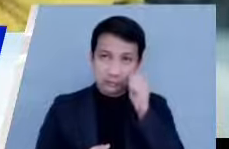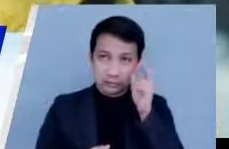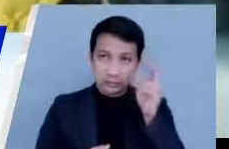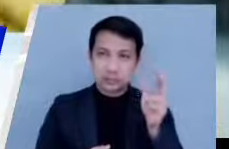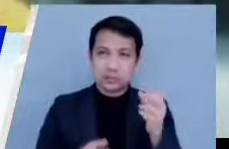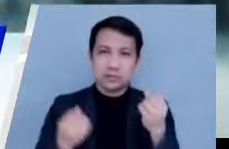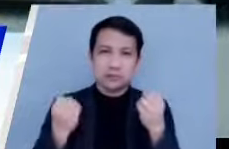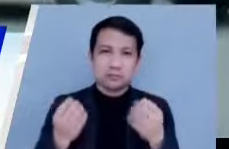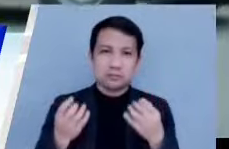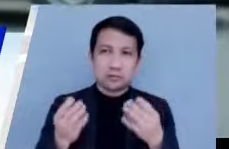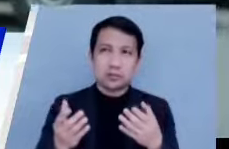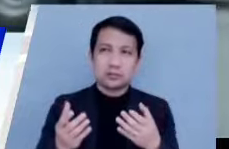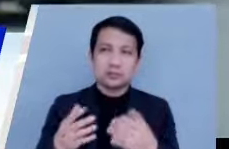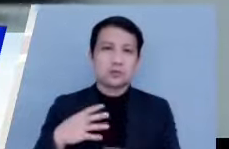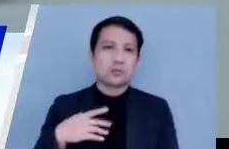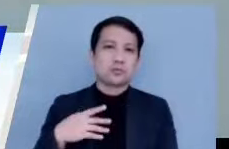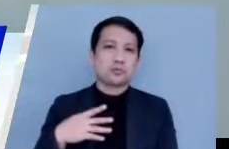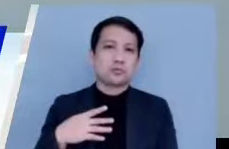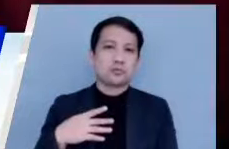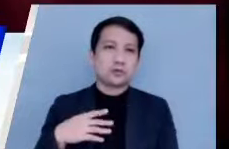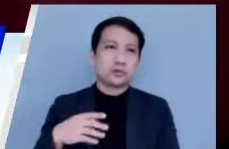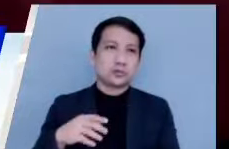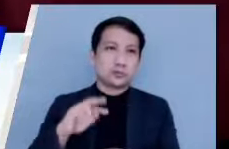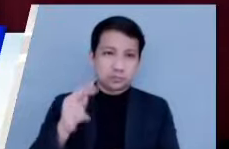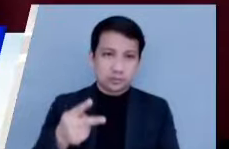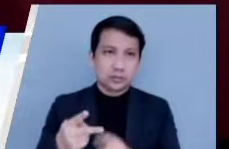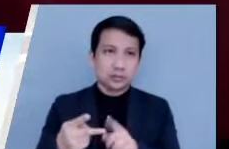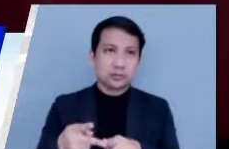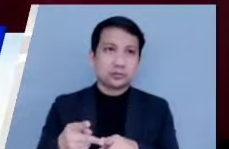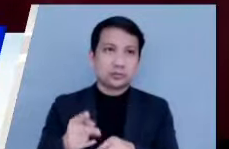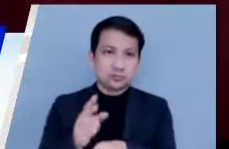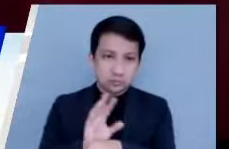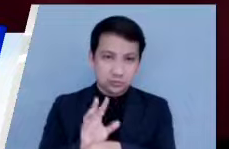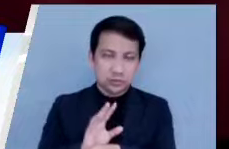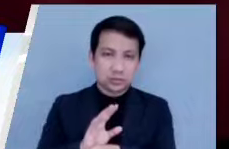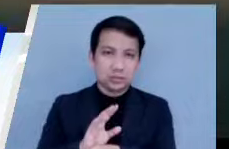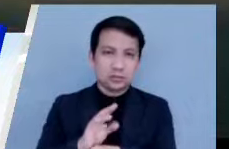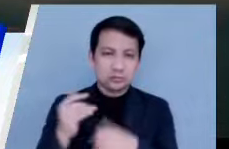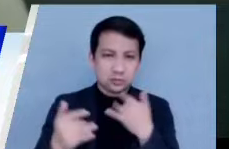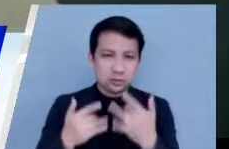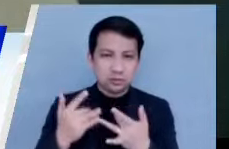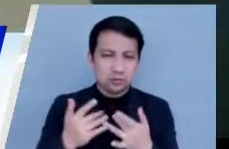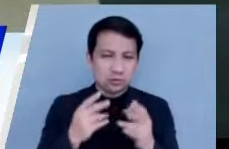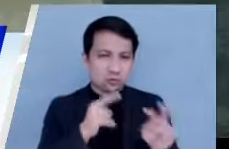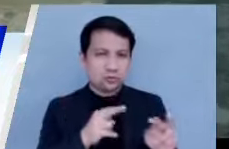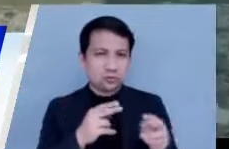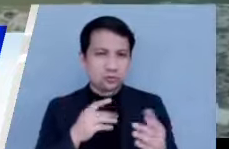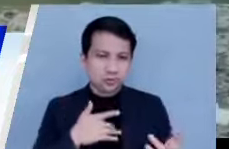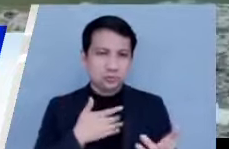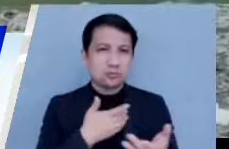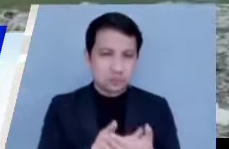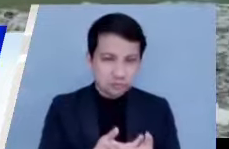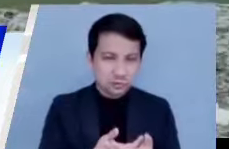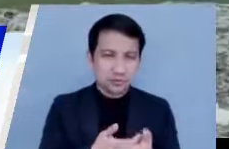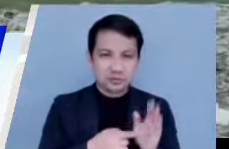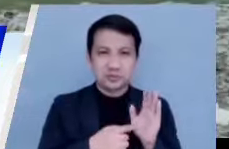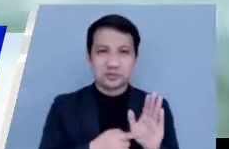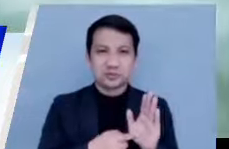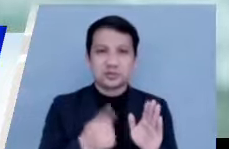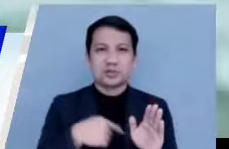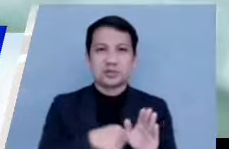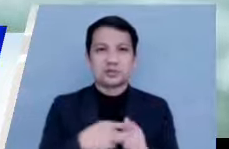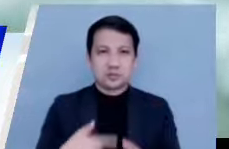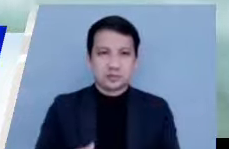ang naghintay sa pagpapatuloy ng Ethan Joy love story, maraming nakarelate sa ipinakita nilang buhay ng